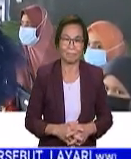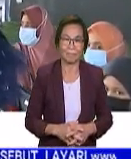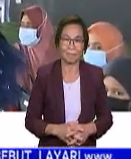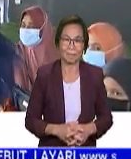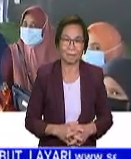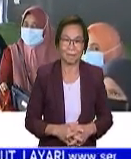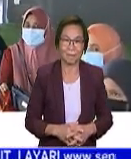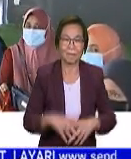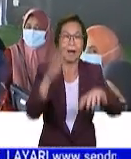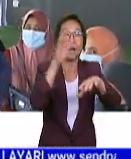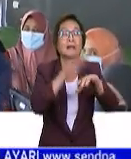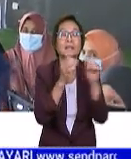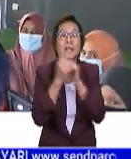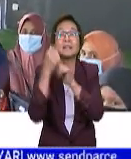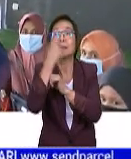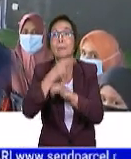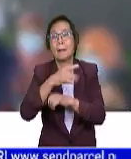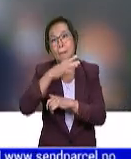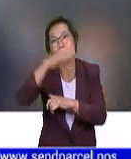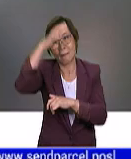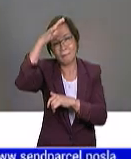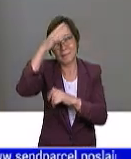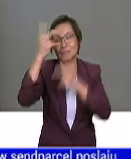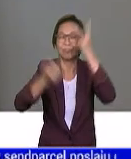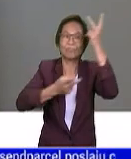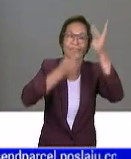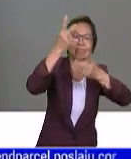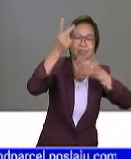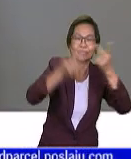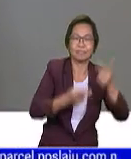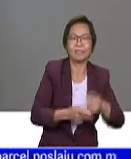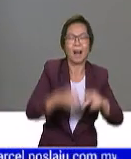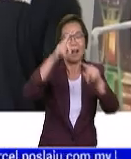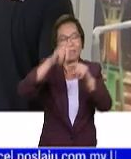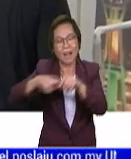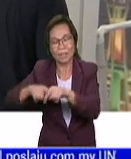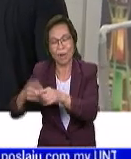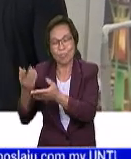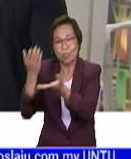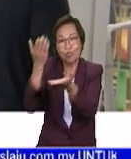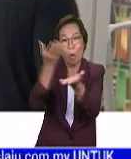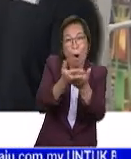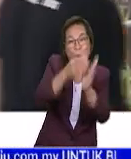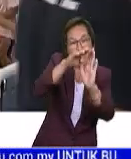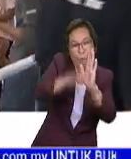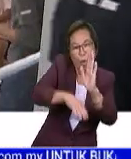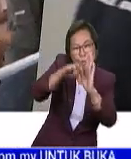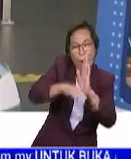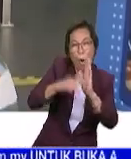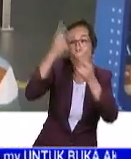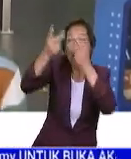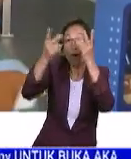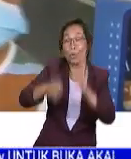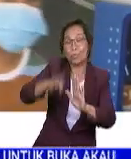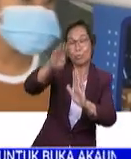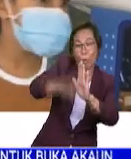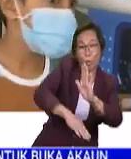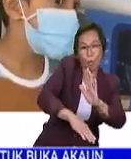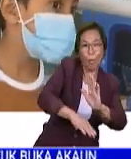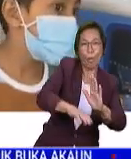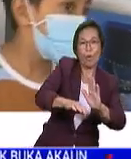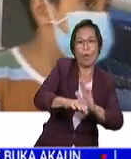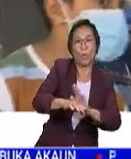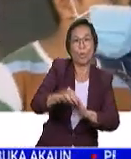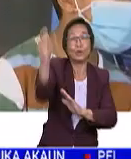tahu ayah dengan Mak pelbagai tawaran menarik diberikan kepada pengunjung antaranya